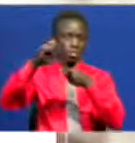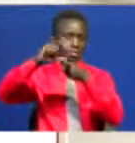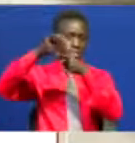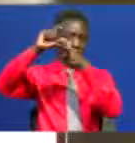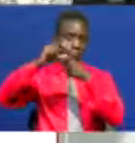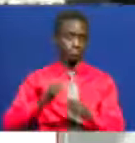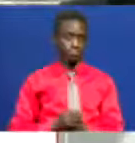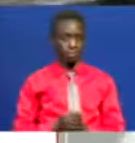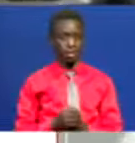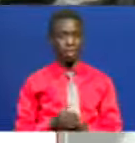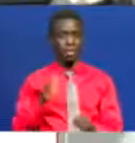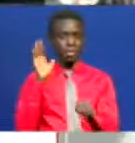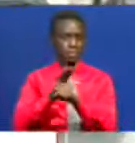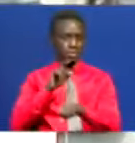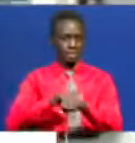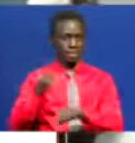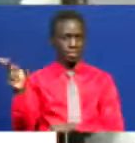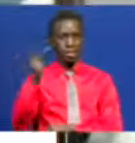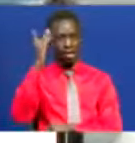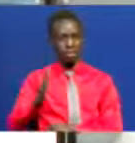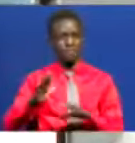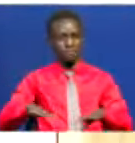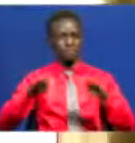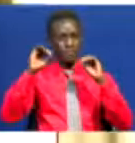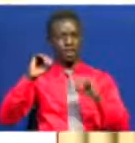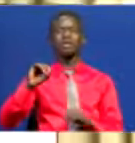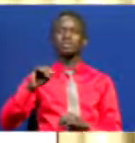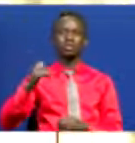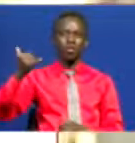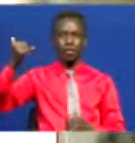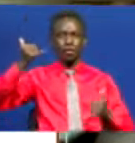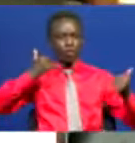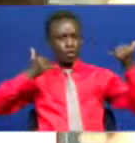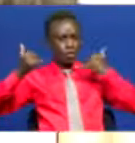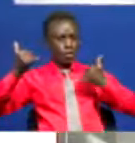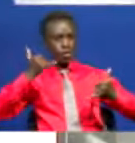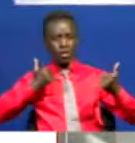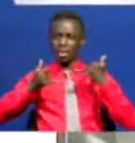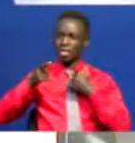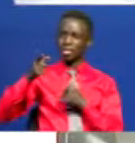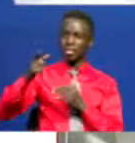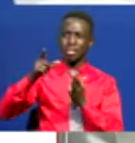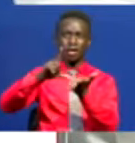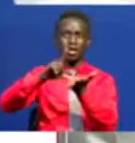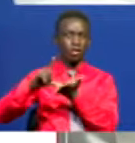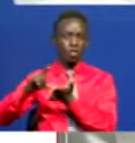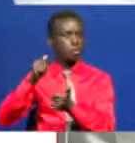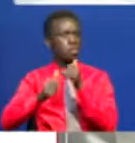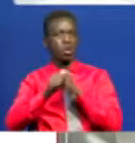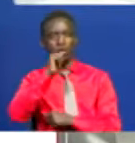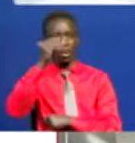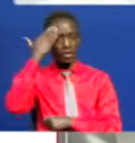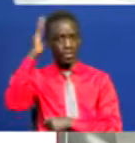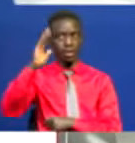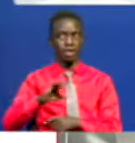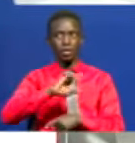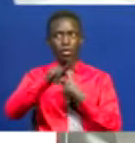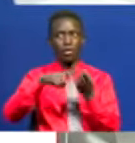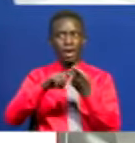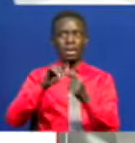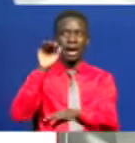Mara kadhaa Wakenya wamejipata wakipokea simu nyingi kuhusu mikopo wasioifahamu. When you're asking for that loan and you